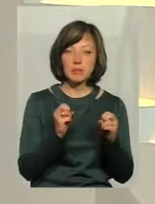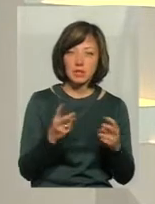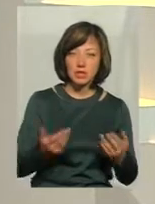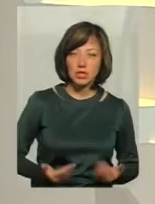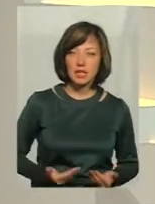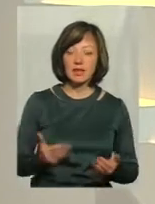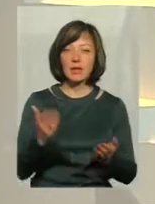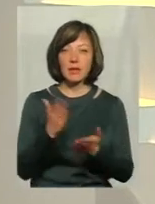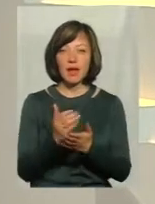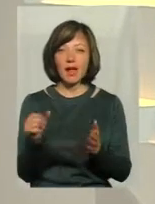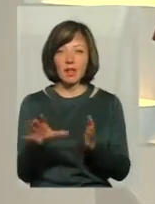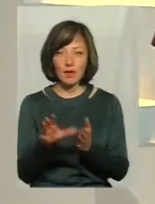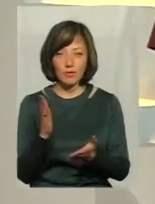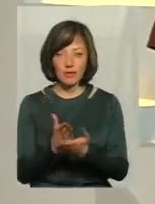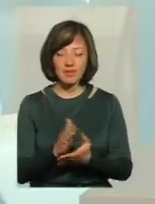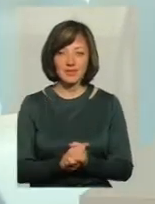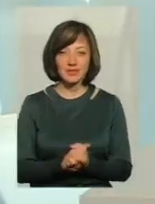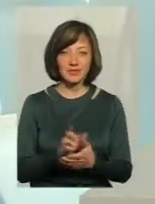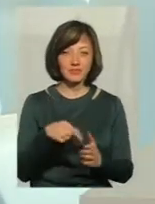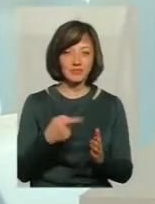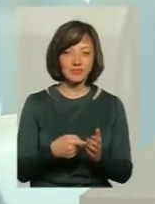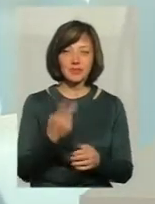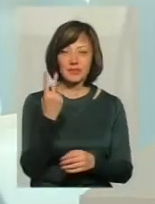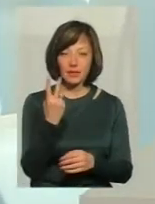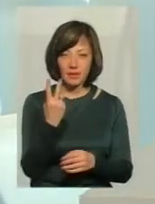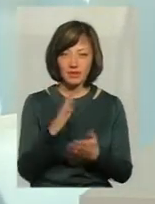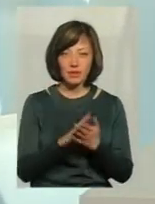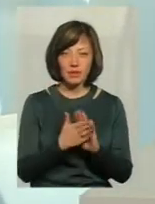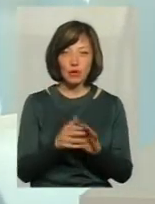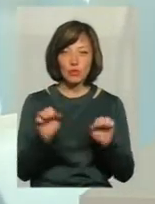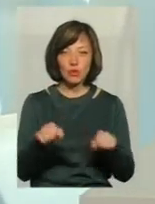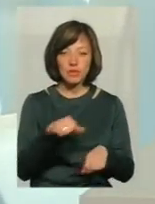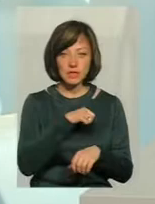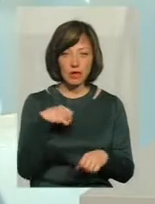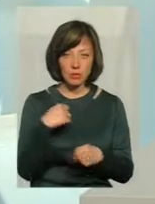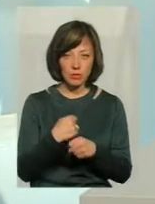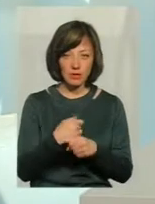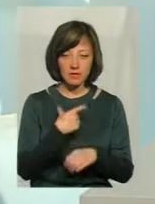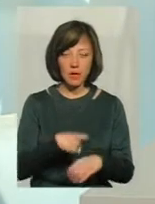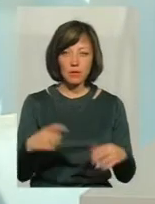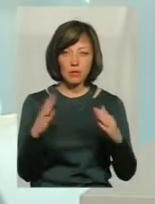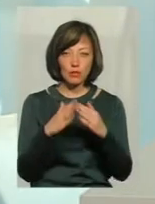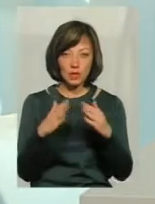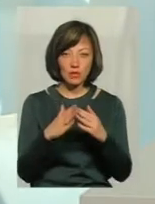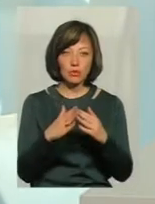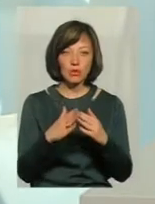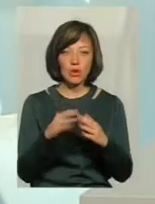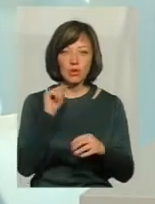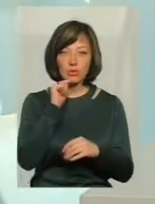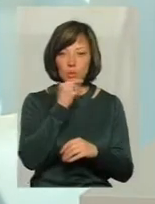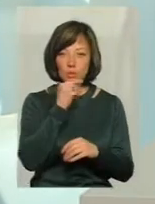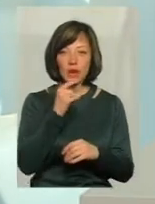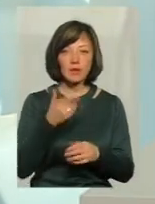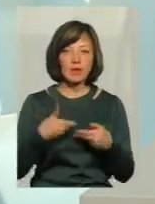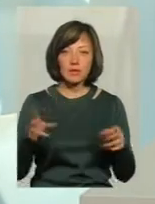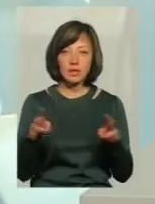з електроенергією бути? Є два моменти. Те, що ми можемо робити самі, в себе в будинку і економити, заощаджувати, тому що